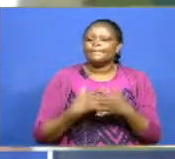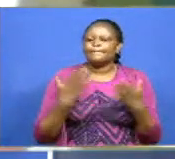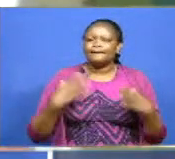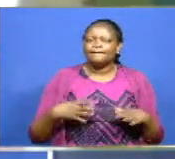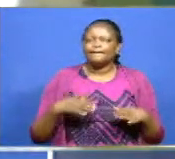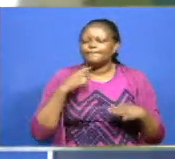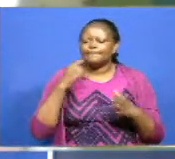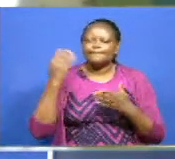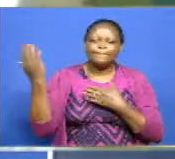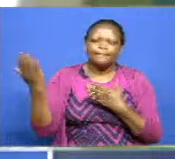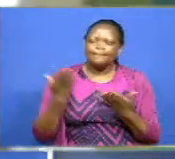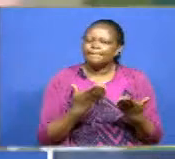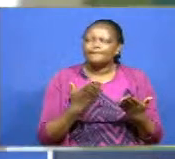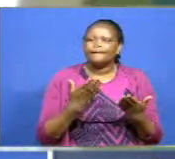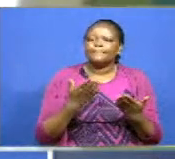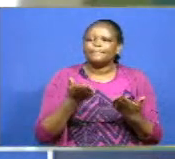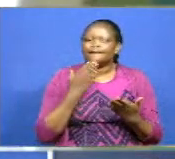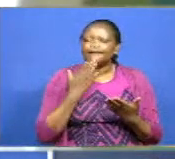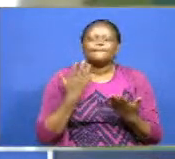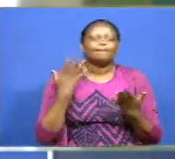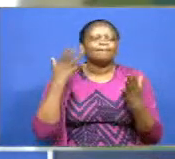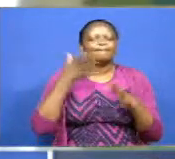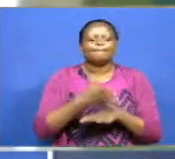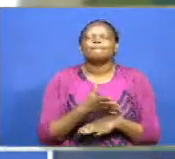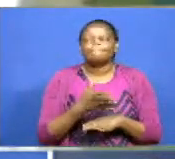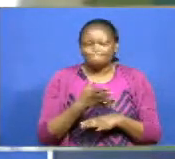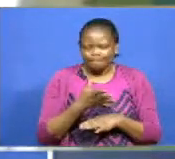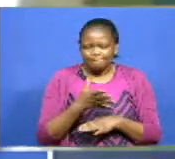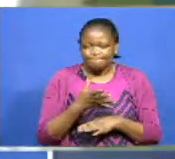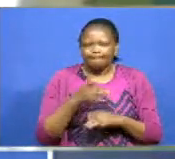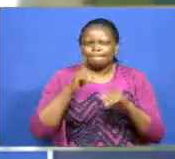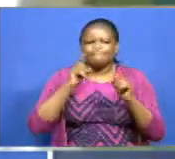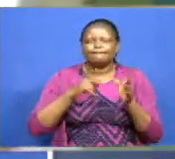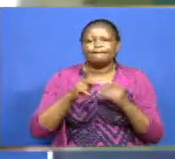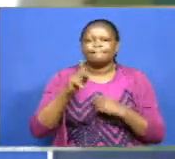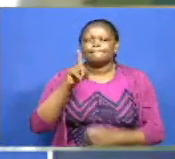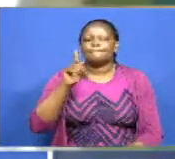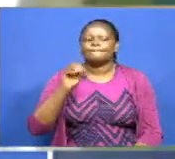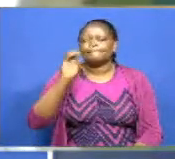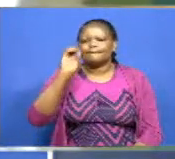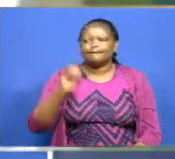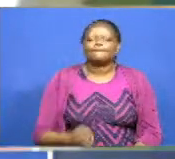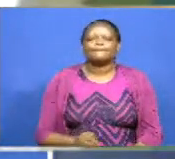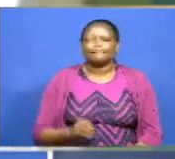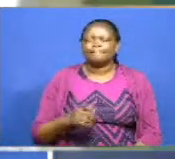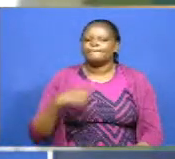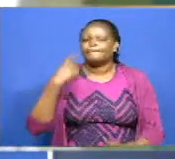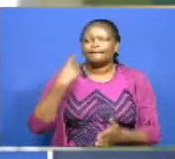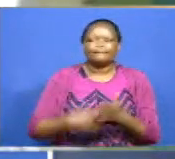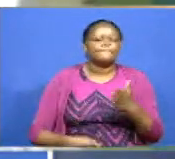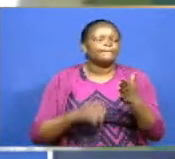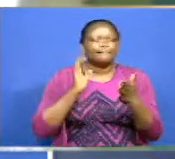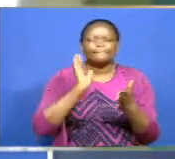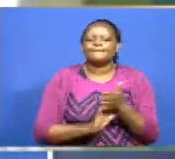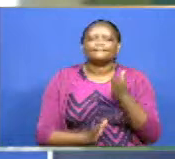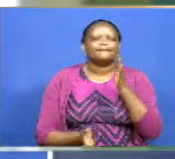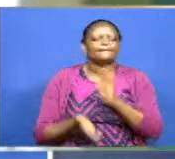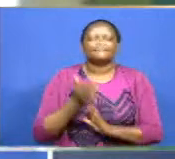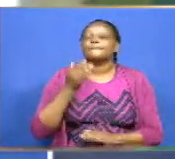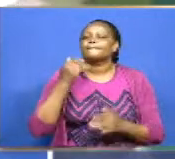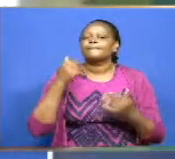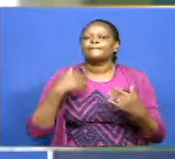brings sugar over and above the quota must pay 100% duty. Nobody has authority